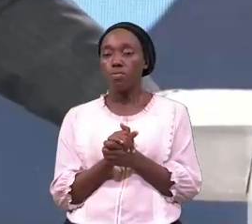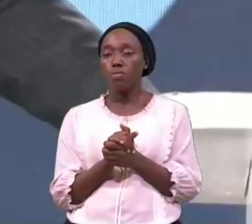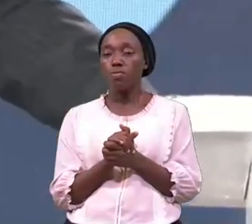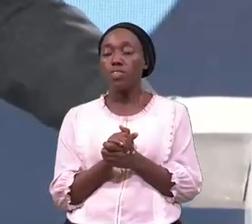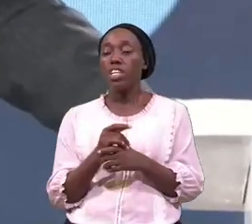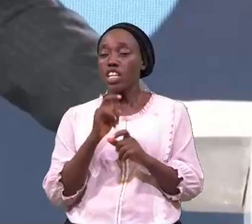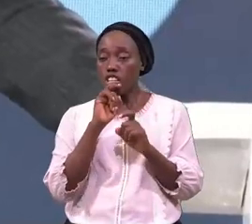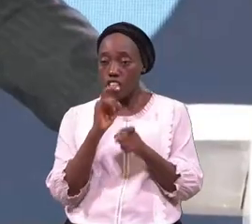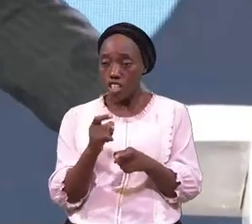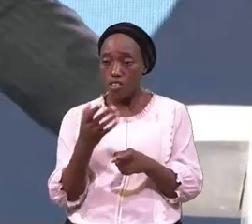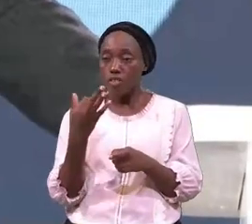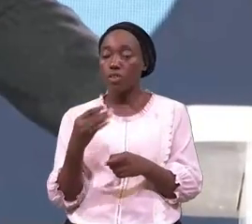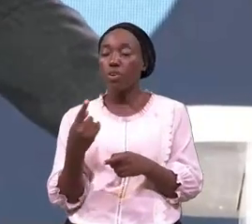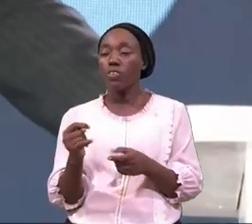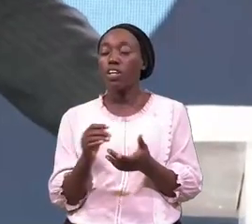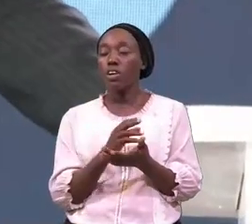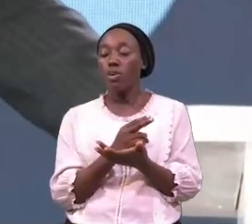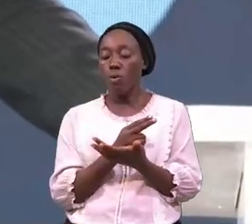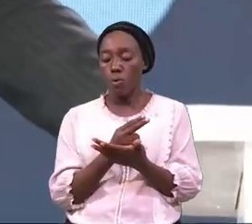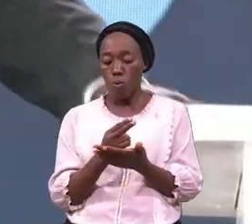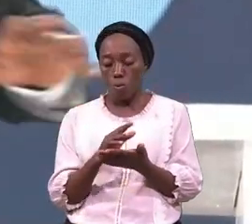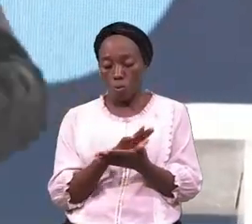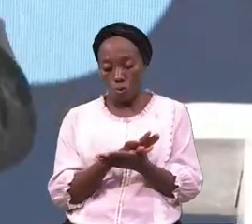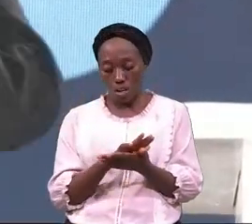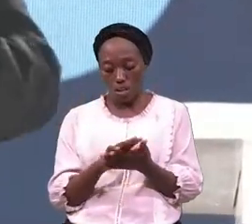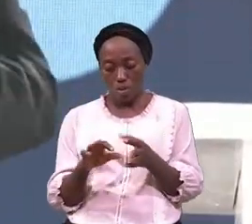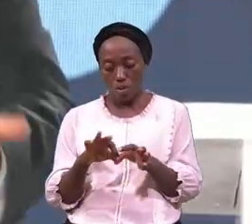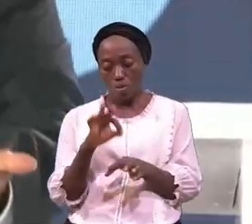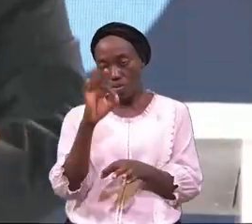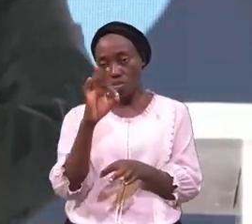péchés. Les dons de l'Esprit.